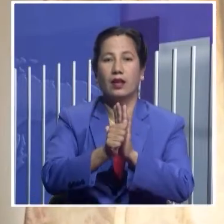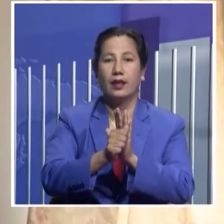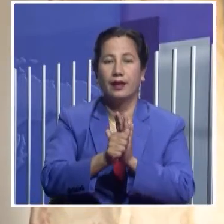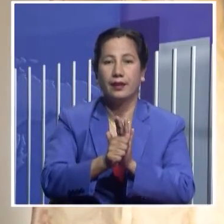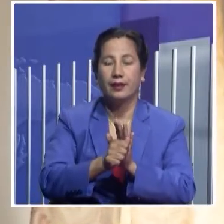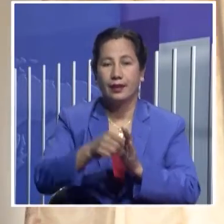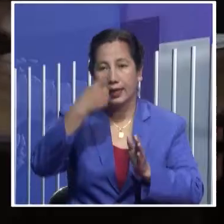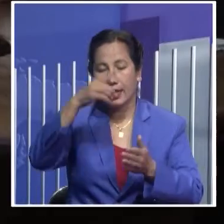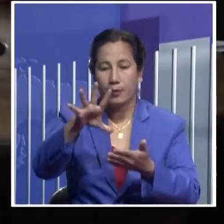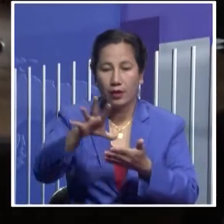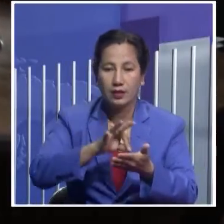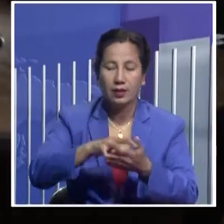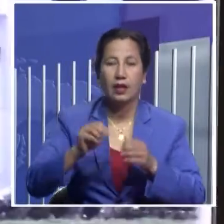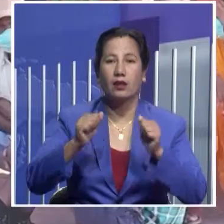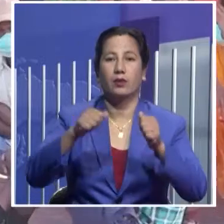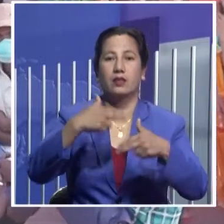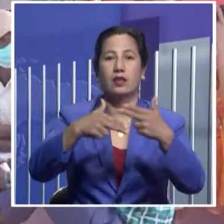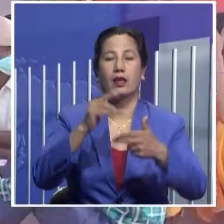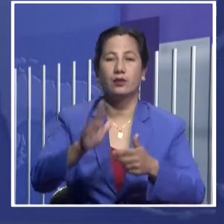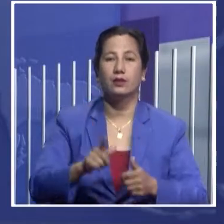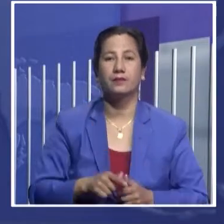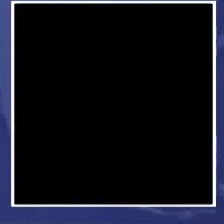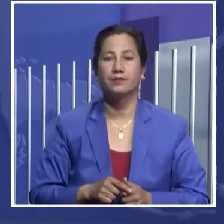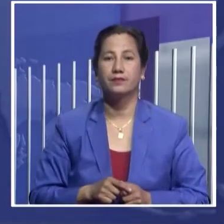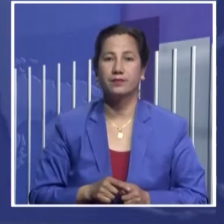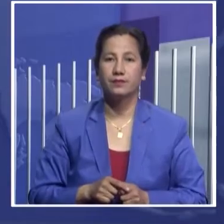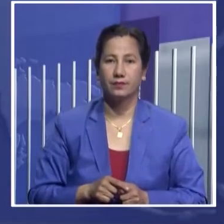मतदाता नामावली संकलन अभियान चलाइएको थियो।